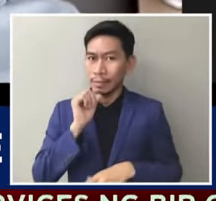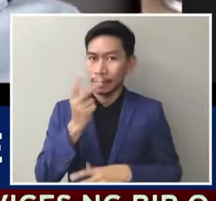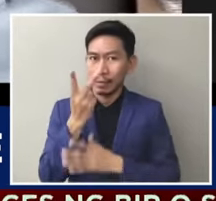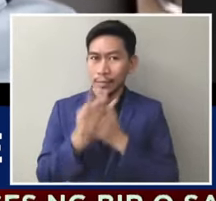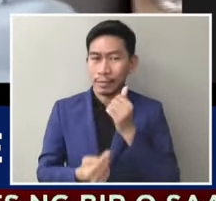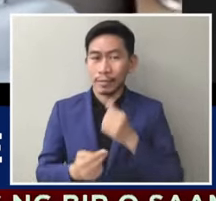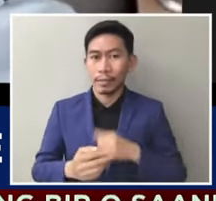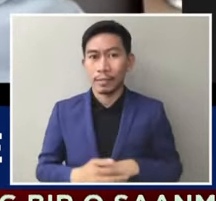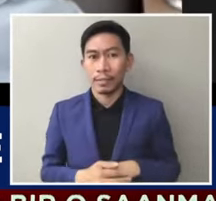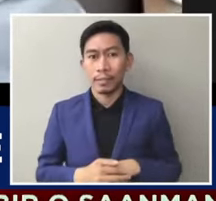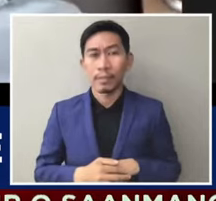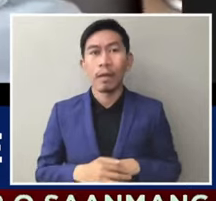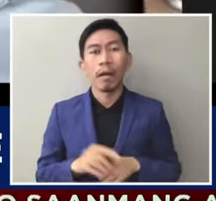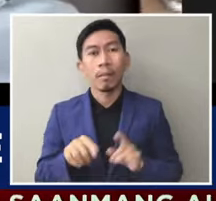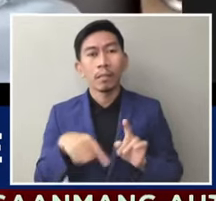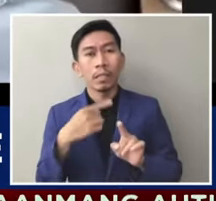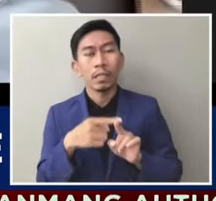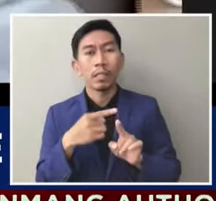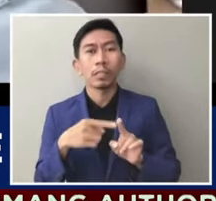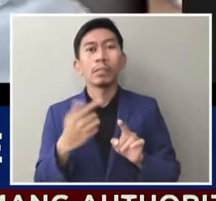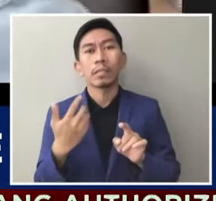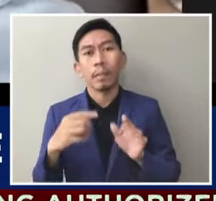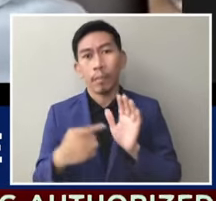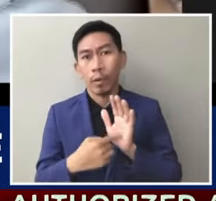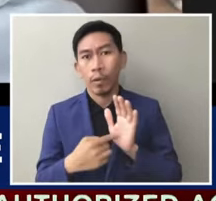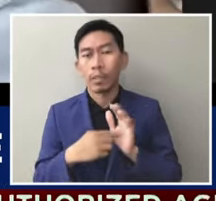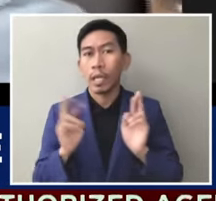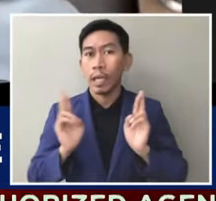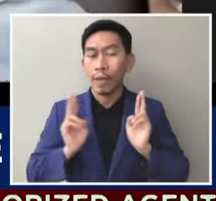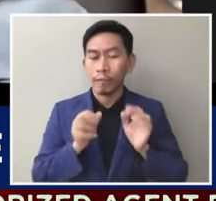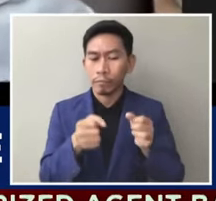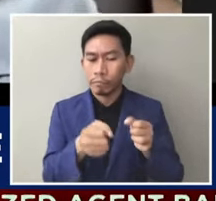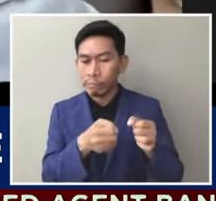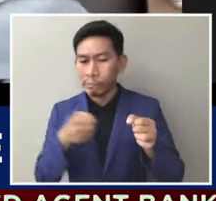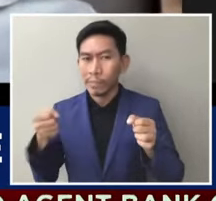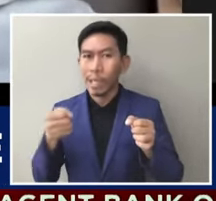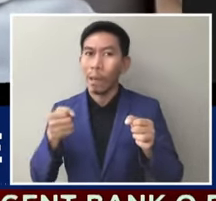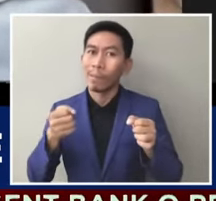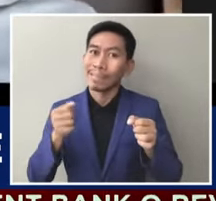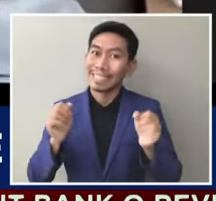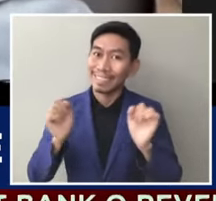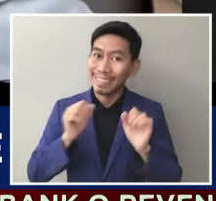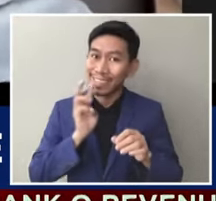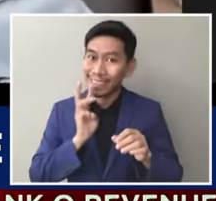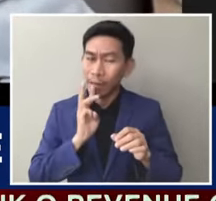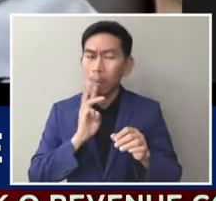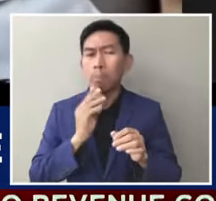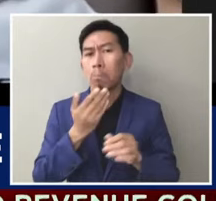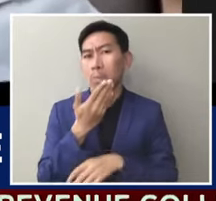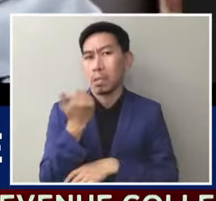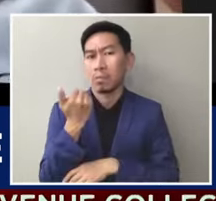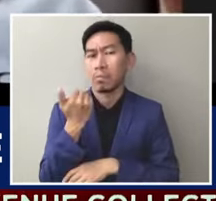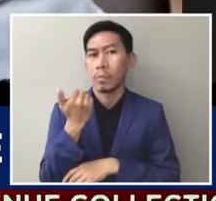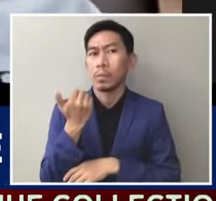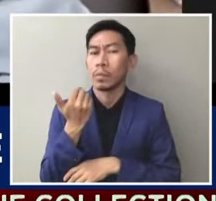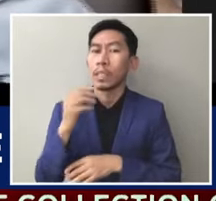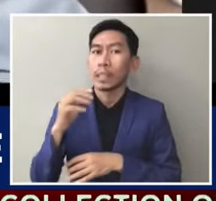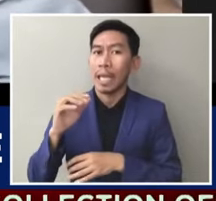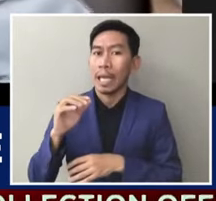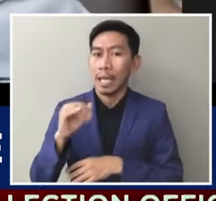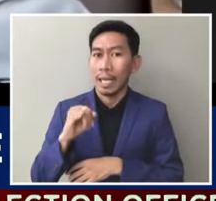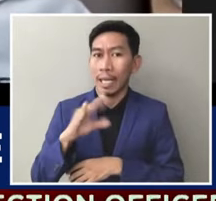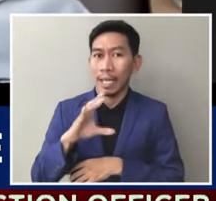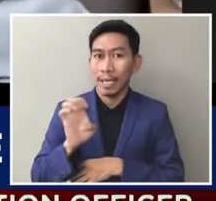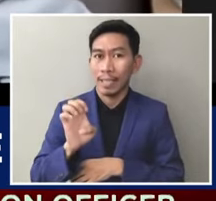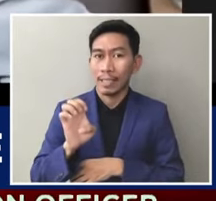ng tubig na malamig sa refrigerator, it will be more efficient kung maglagay tayo ng yelo sa